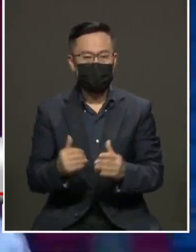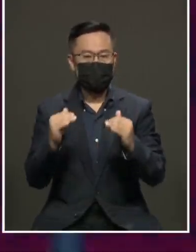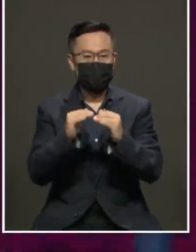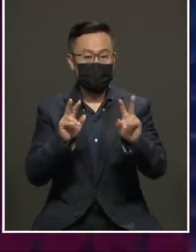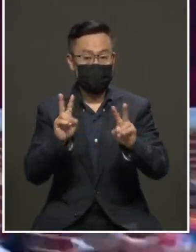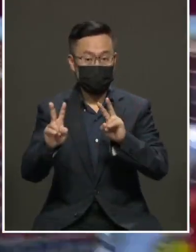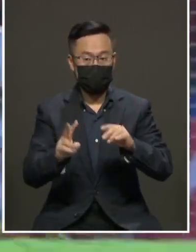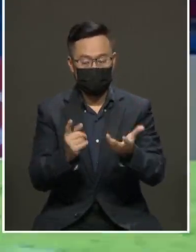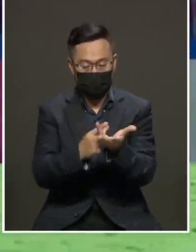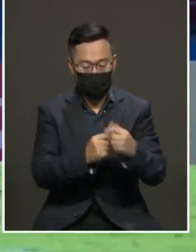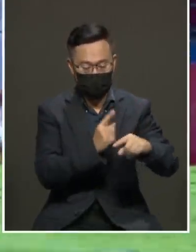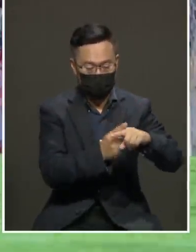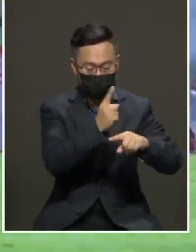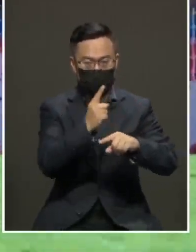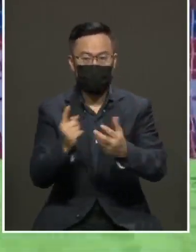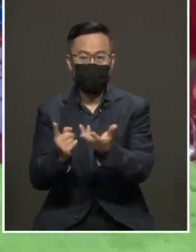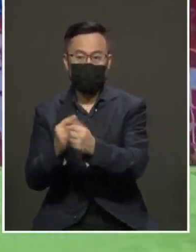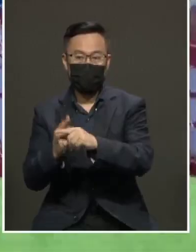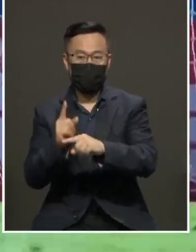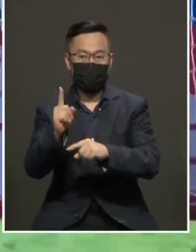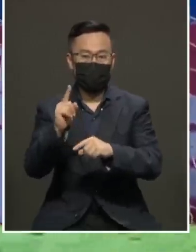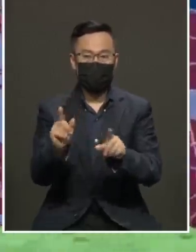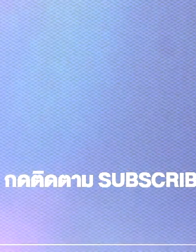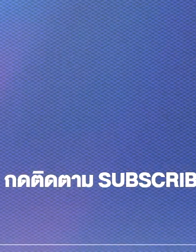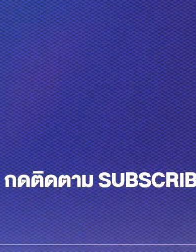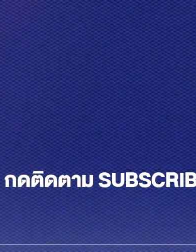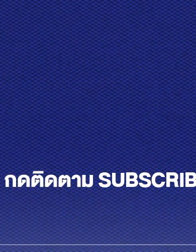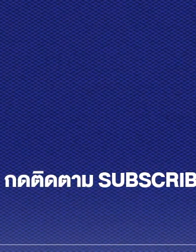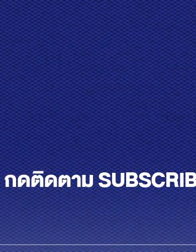ทีมละ1คะแนนค่ะ ตามตลอดแต่ว่าพอจังหวะจะต้อง